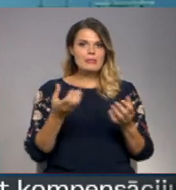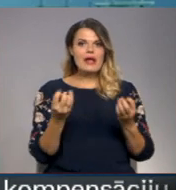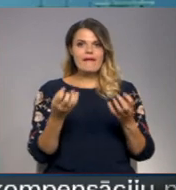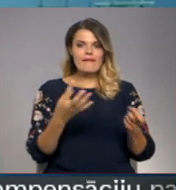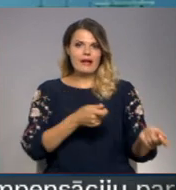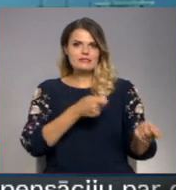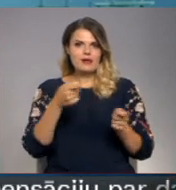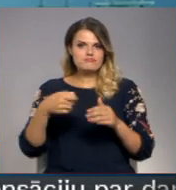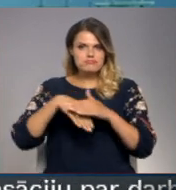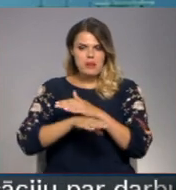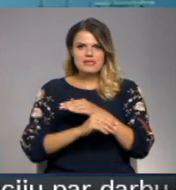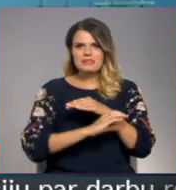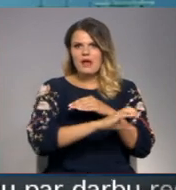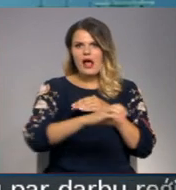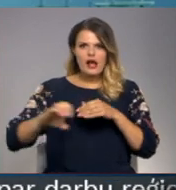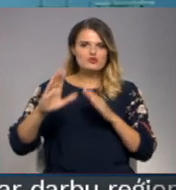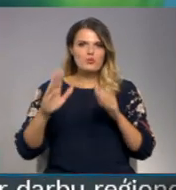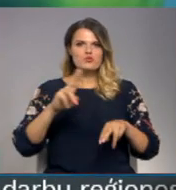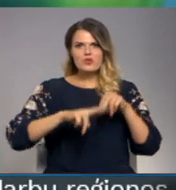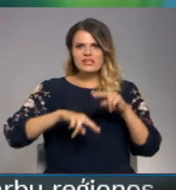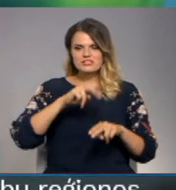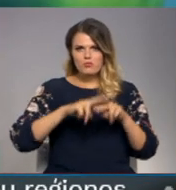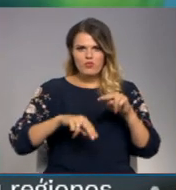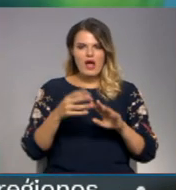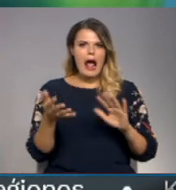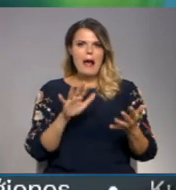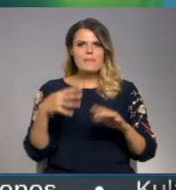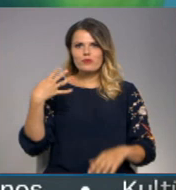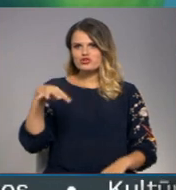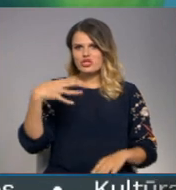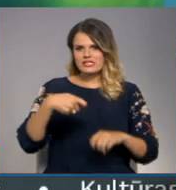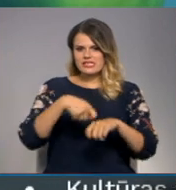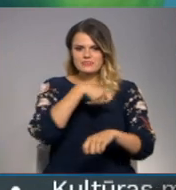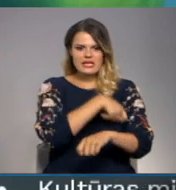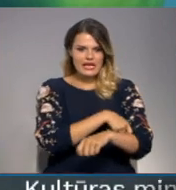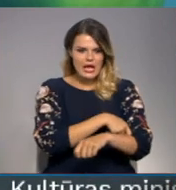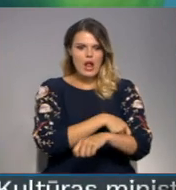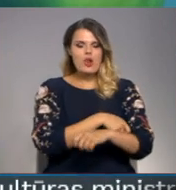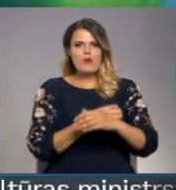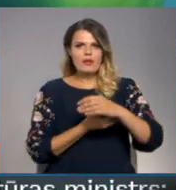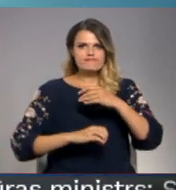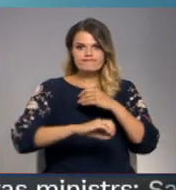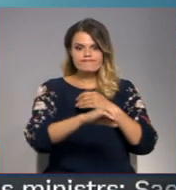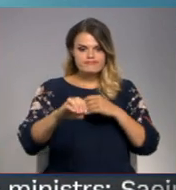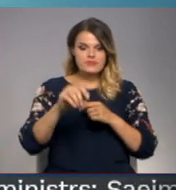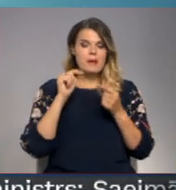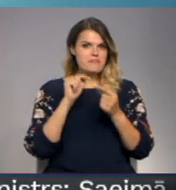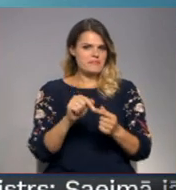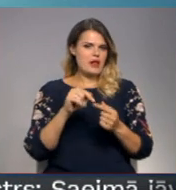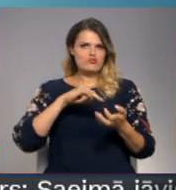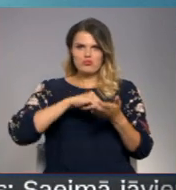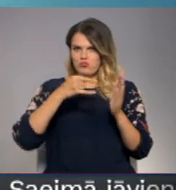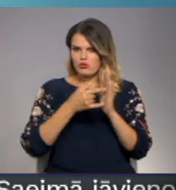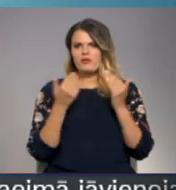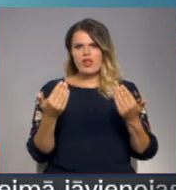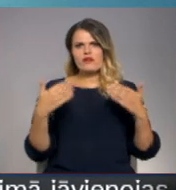Inčukalna pazemes gāzes krātuvei tiktu izbūvēts caurulļvads aptuveni 40 km garumā. Pret šī projekta virzību un realizāciju jau